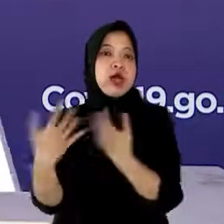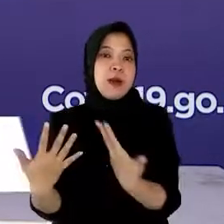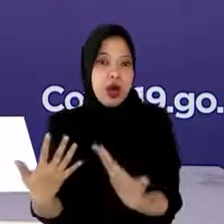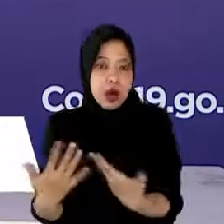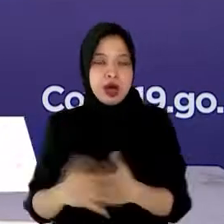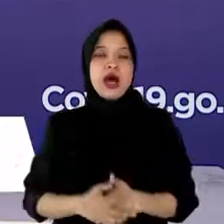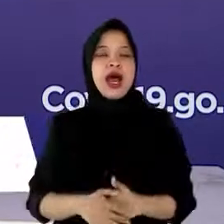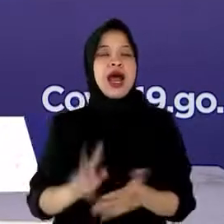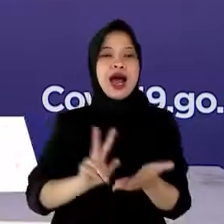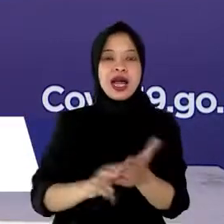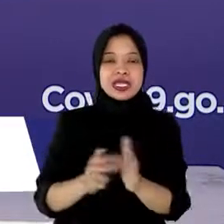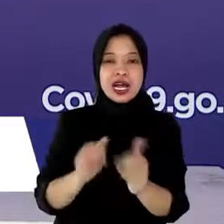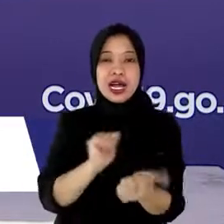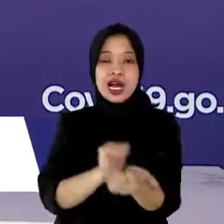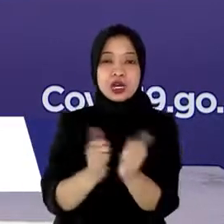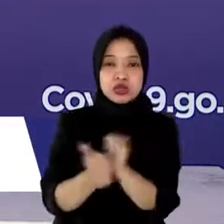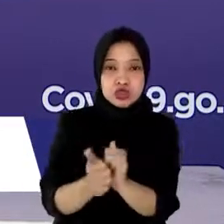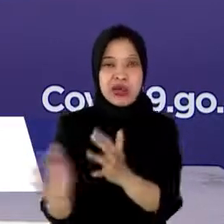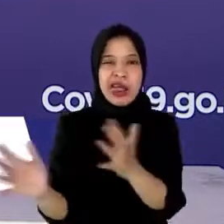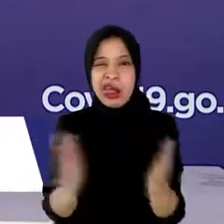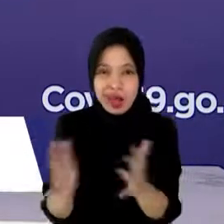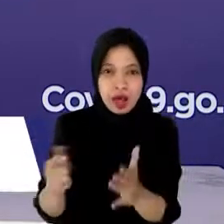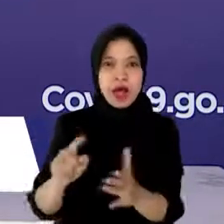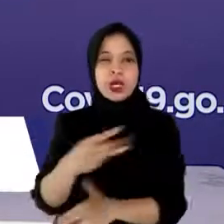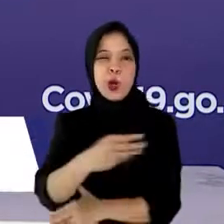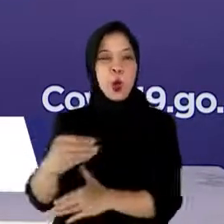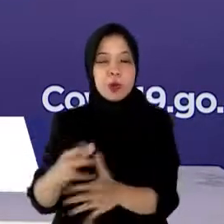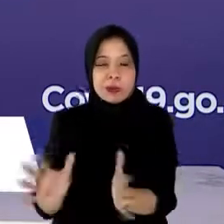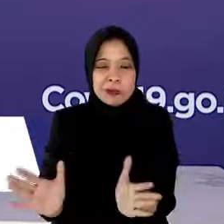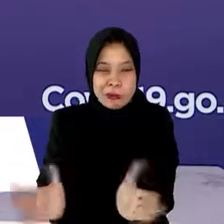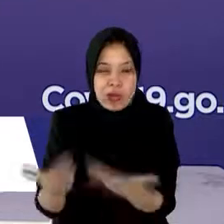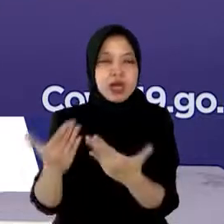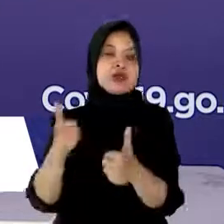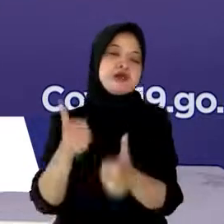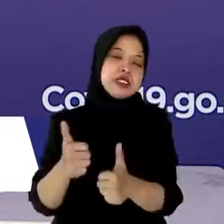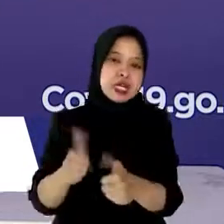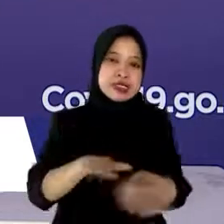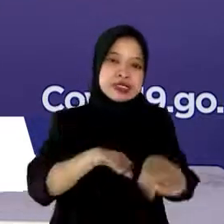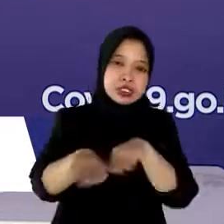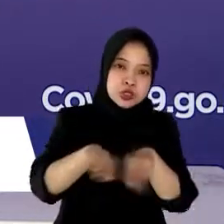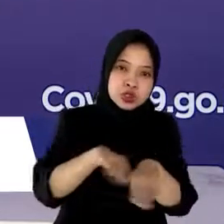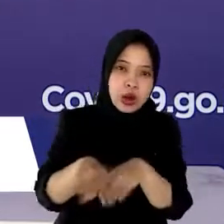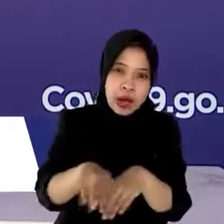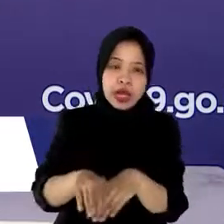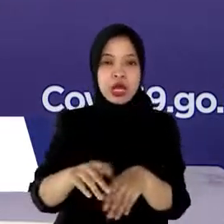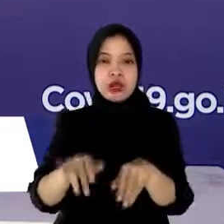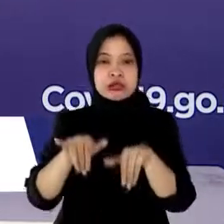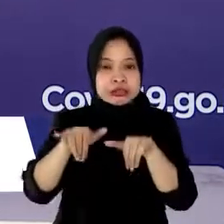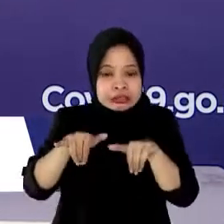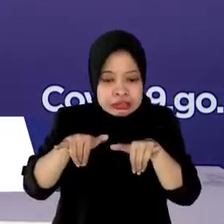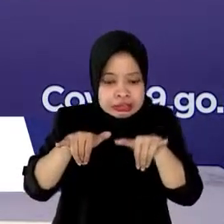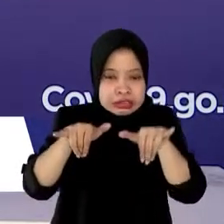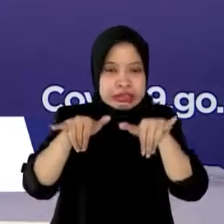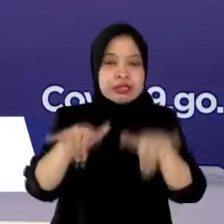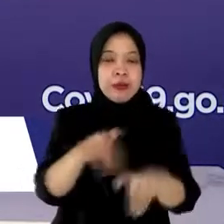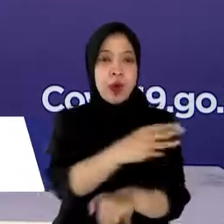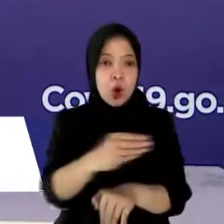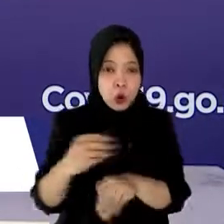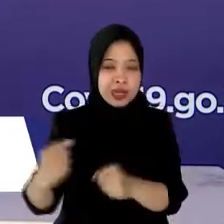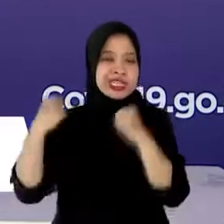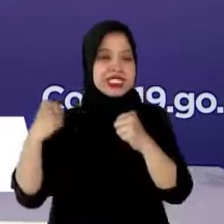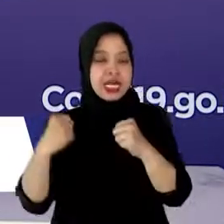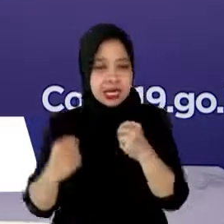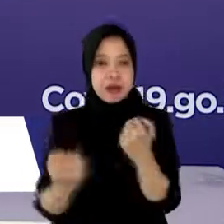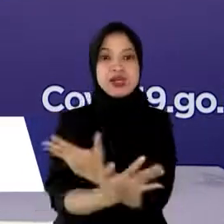sehingga pengendalian kasus dan juga pemulihan sektor ekonomi dapat dijalankan secara beriringan untuk mencapai masyarakat